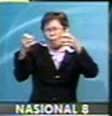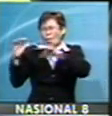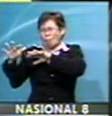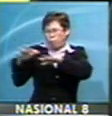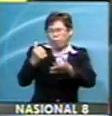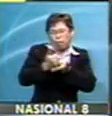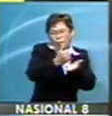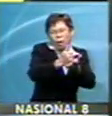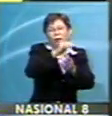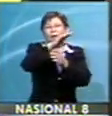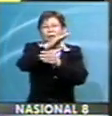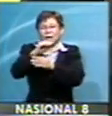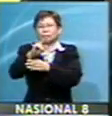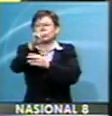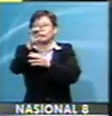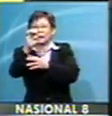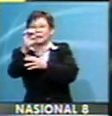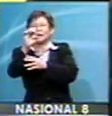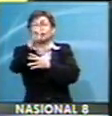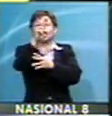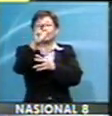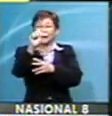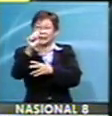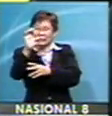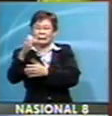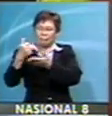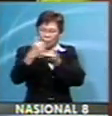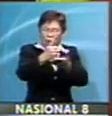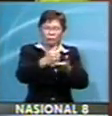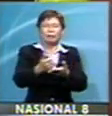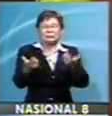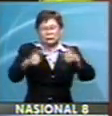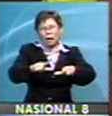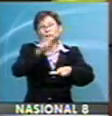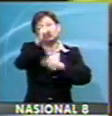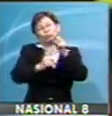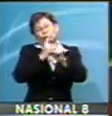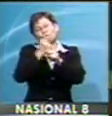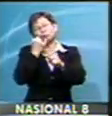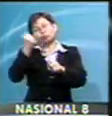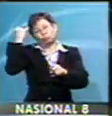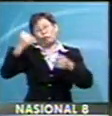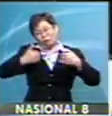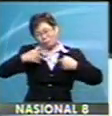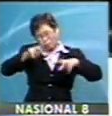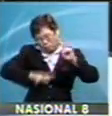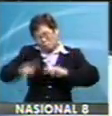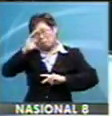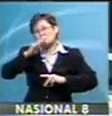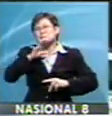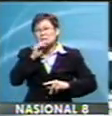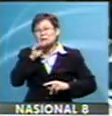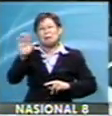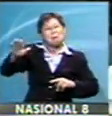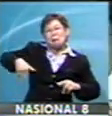bantuan termasuk pihak UAE meskipun kejadian tersebut hampir setahun berlalu masih ada penduduk yang mendakwa